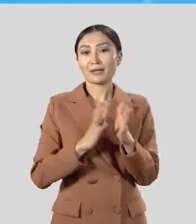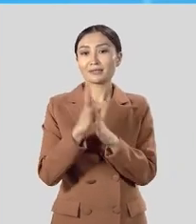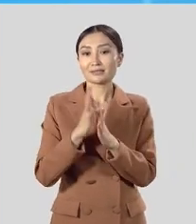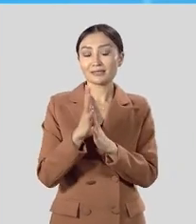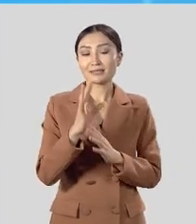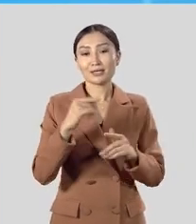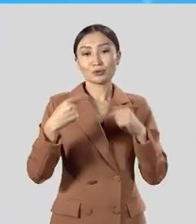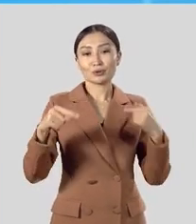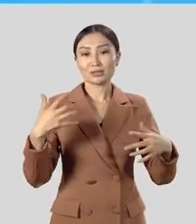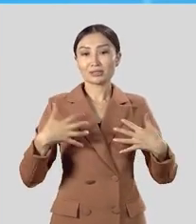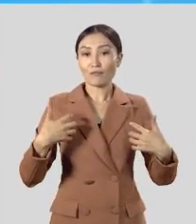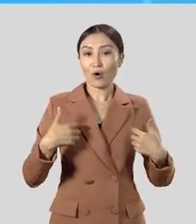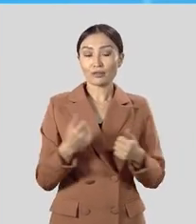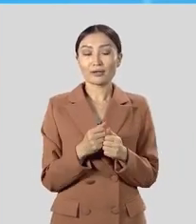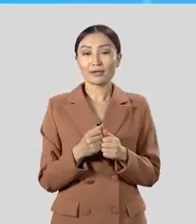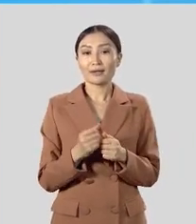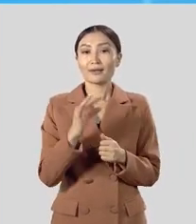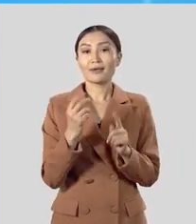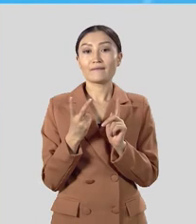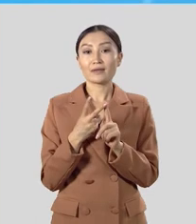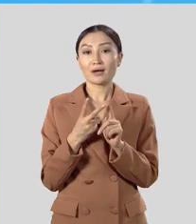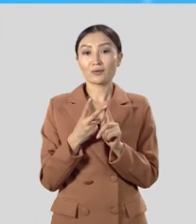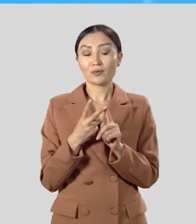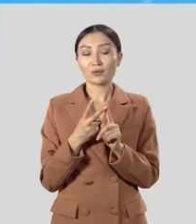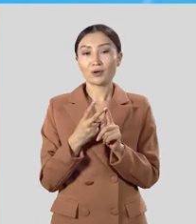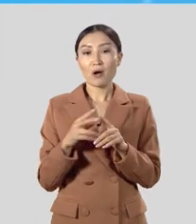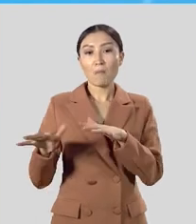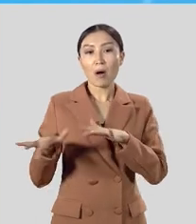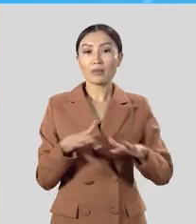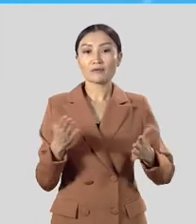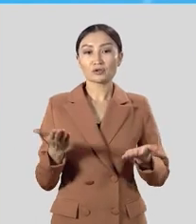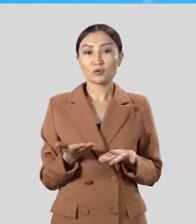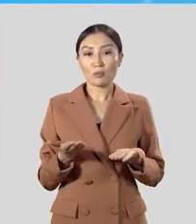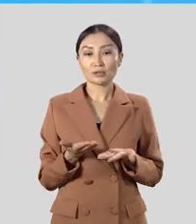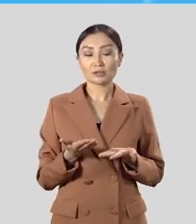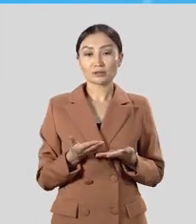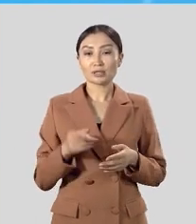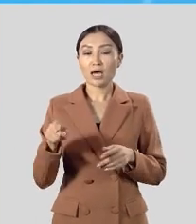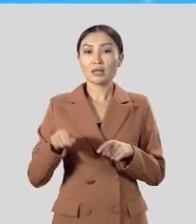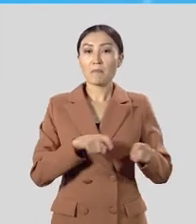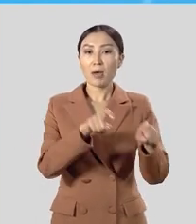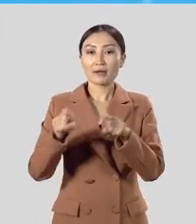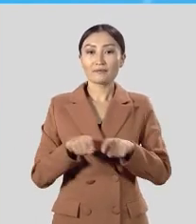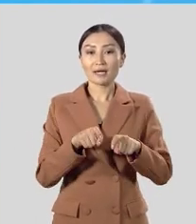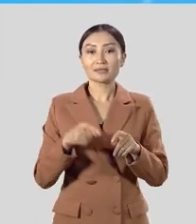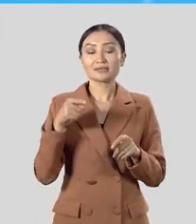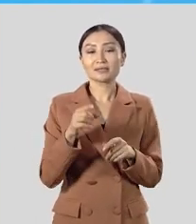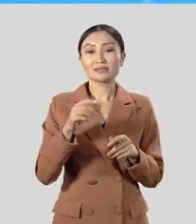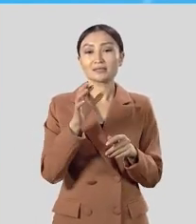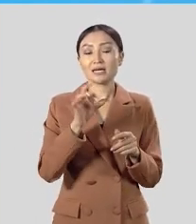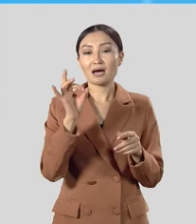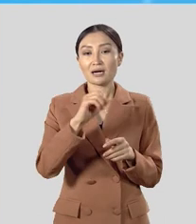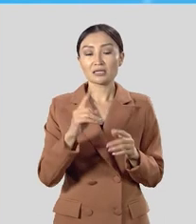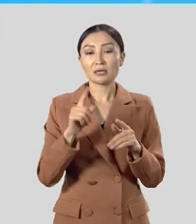растения и других животных. И второй – подвижный образ жизни. Животные передвигаются в 1000 раз